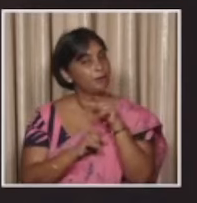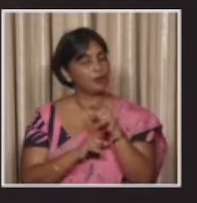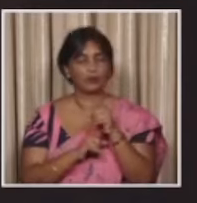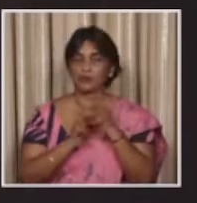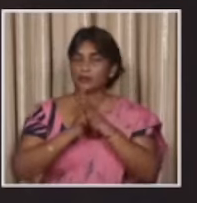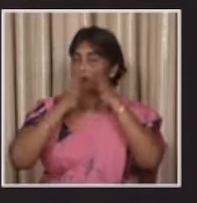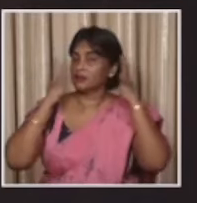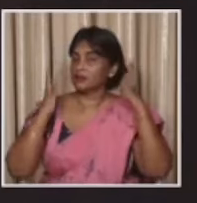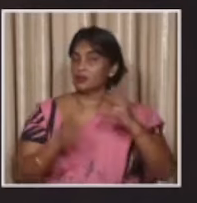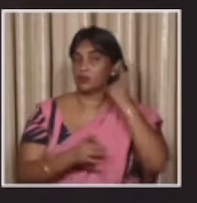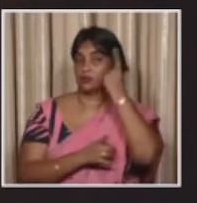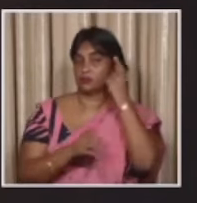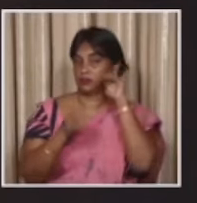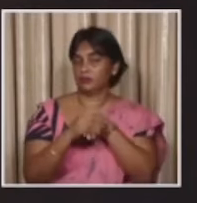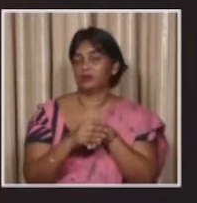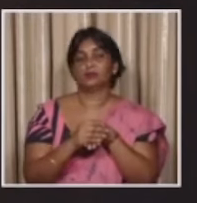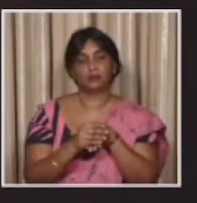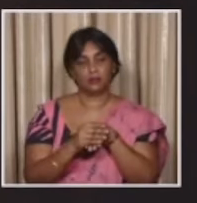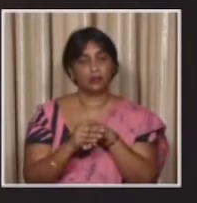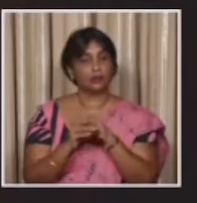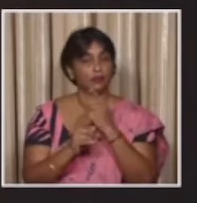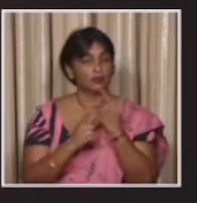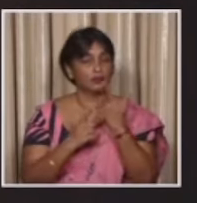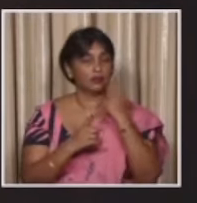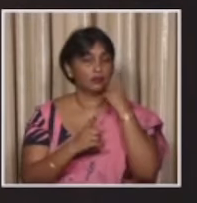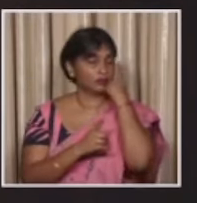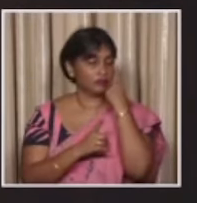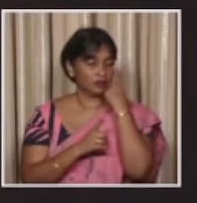මහා දැවන්ත දැනුමත් තියෙන ඒ ප්‍රබුද්ධ